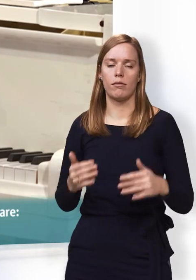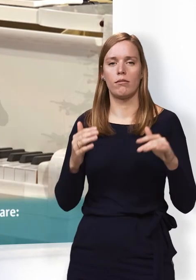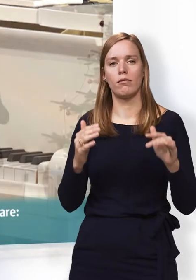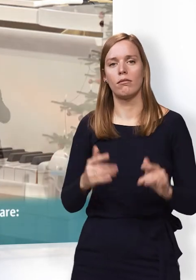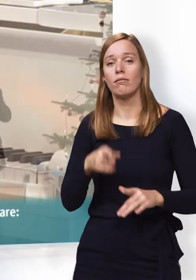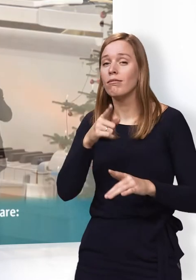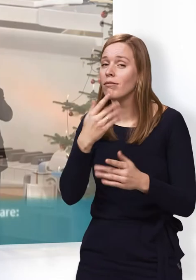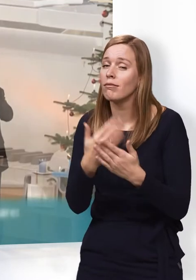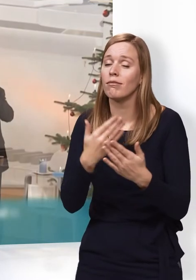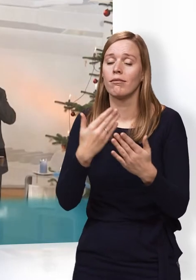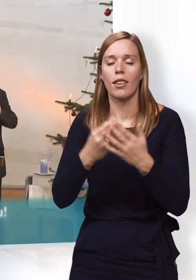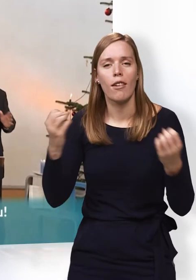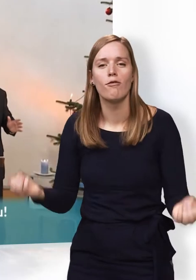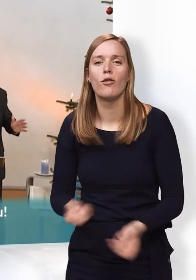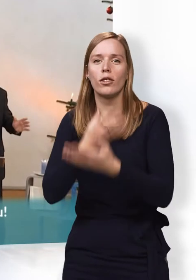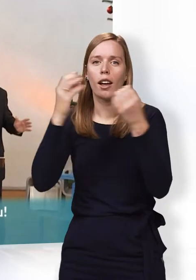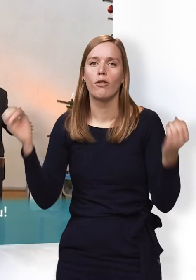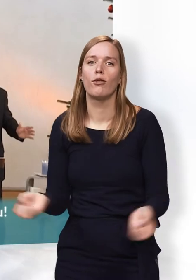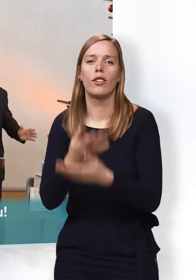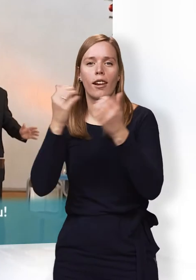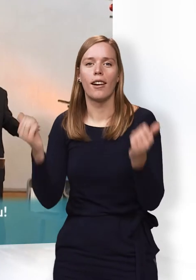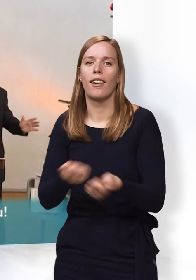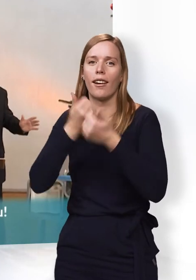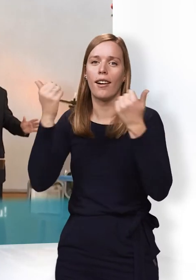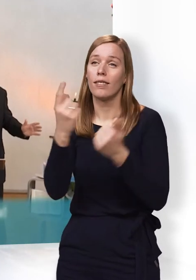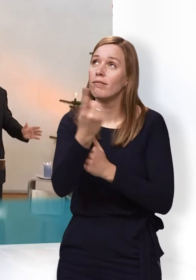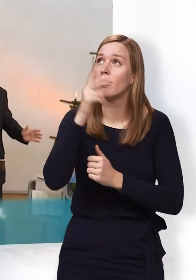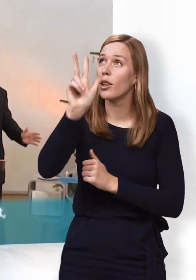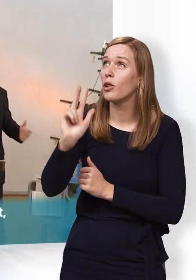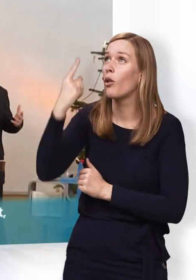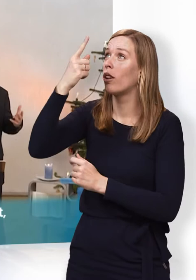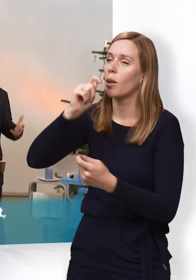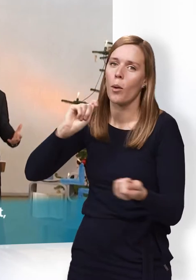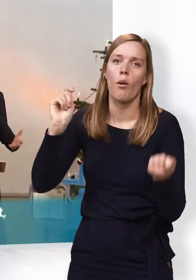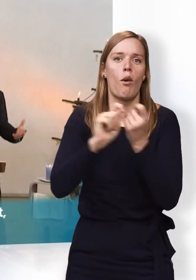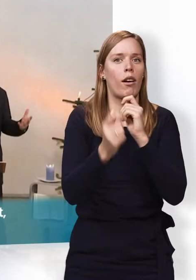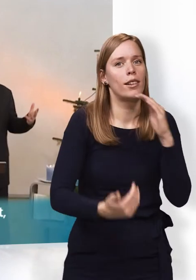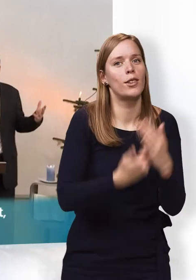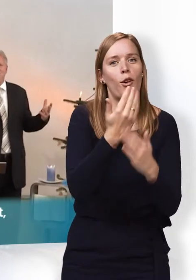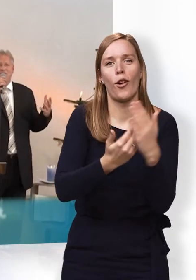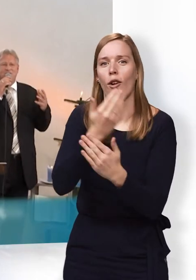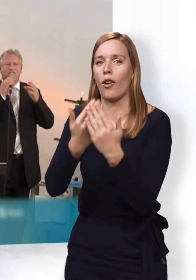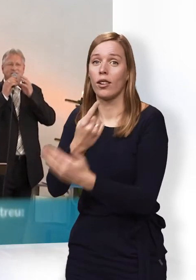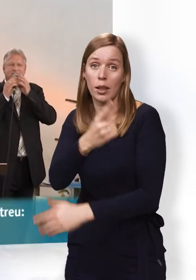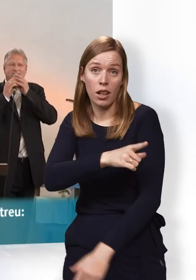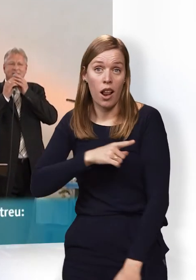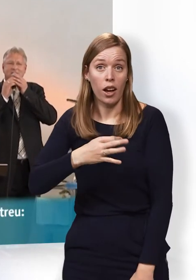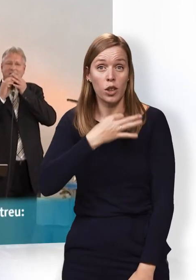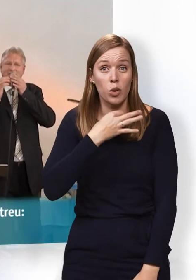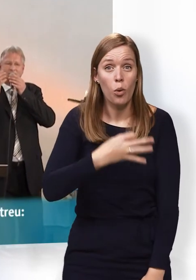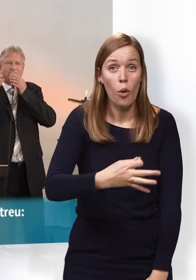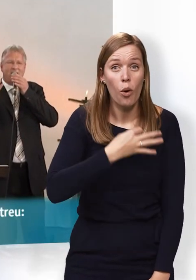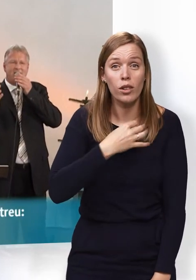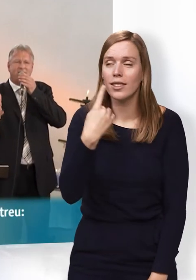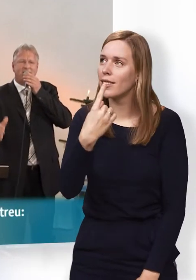das Wunder, Wunderbare, unser Gott macht alles neu. Und wer so lang durstig ist, dem